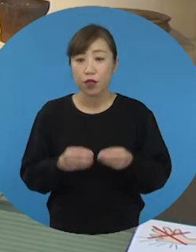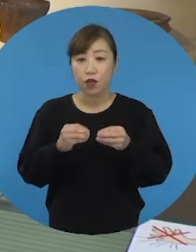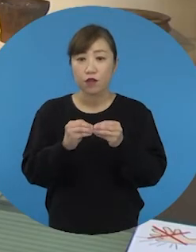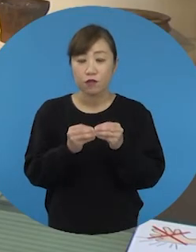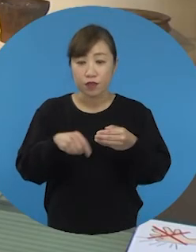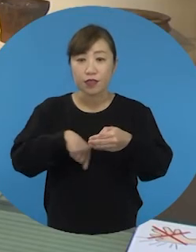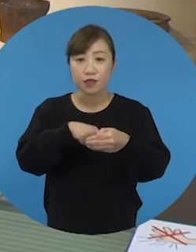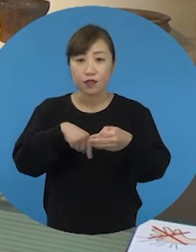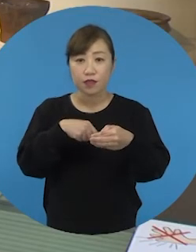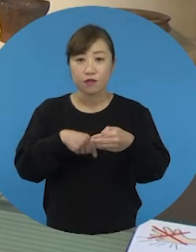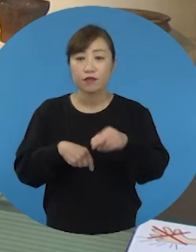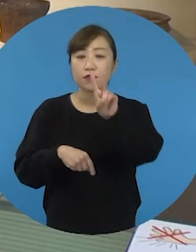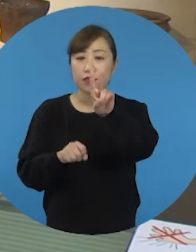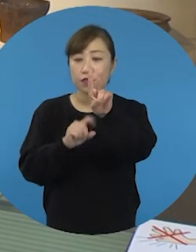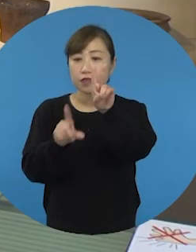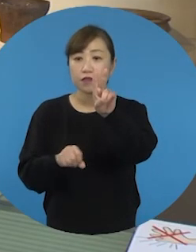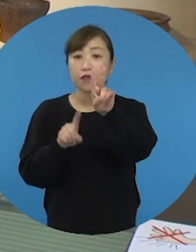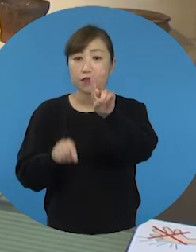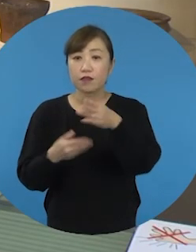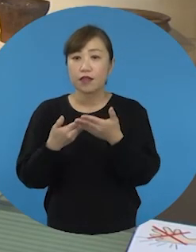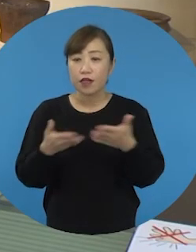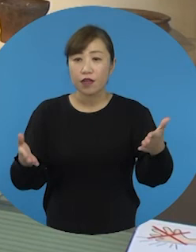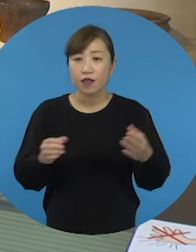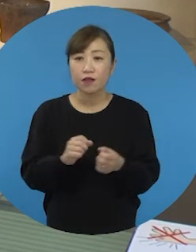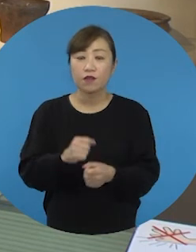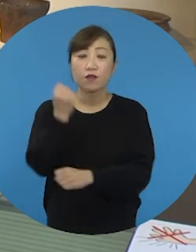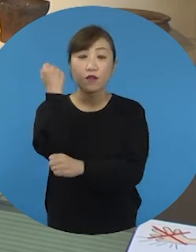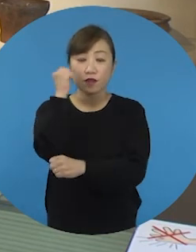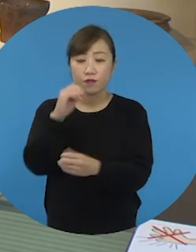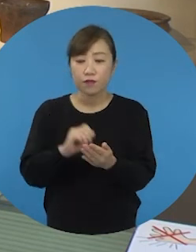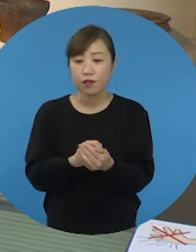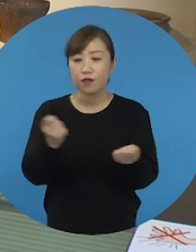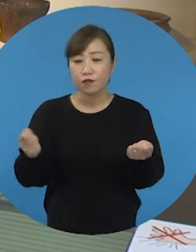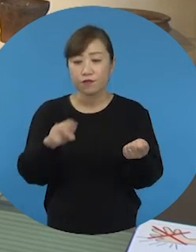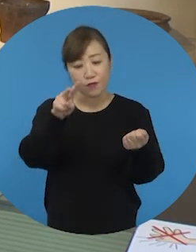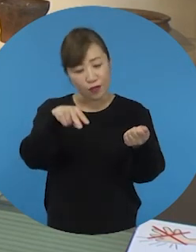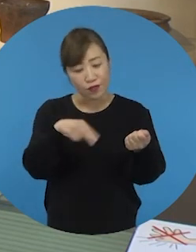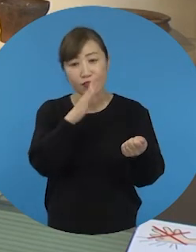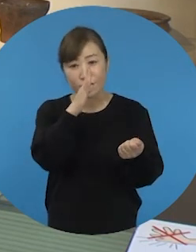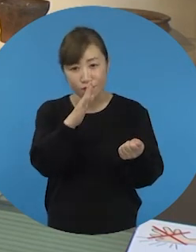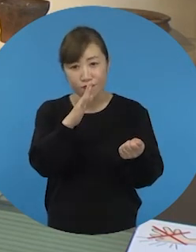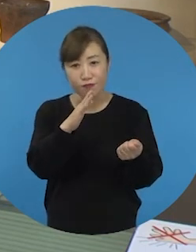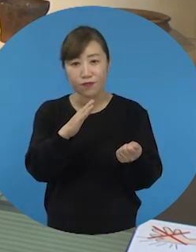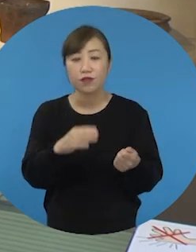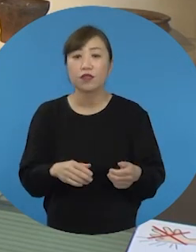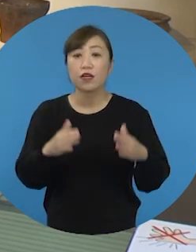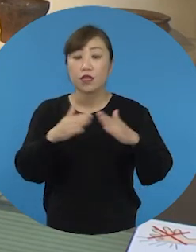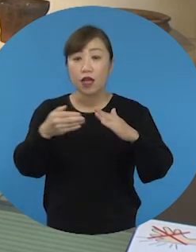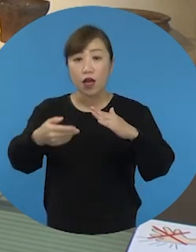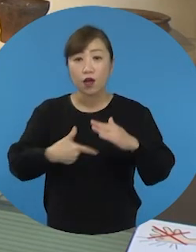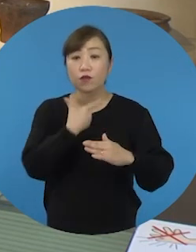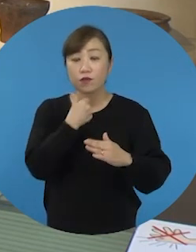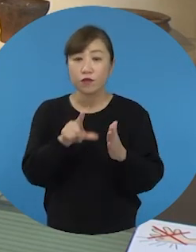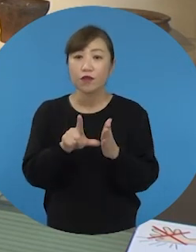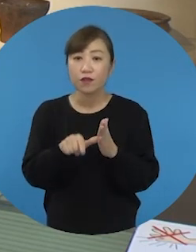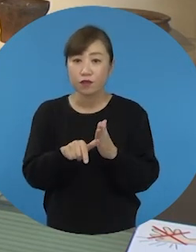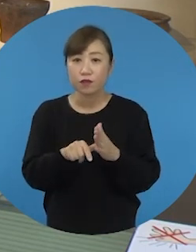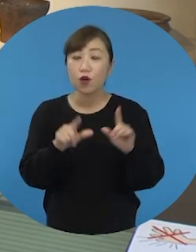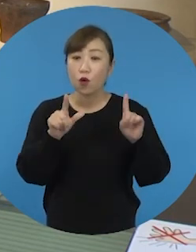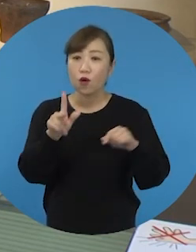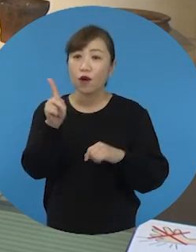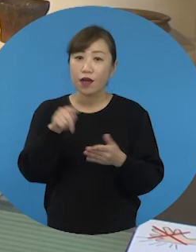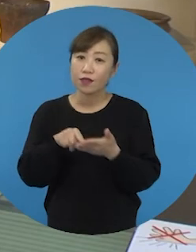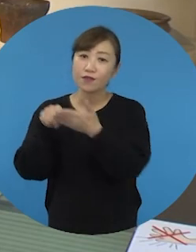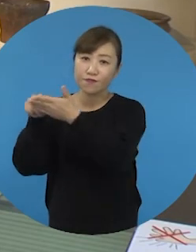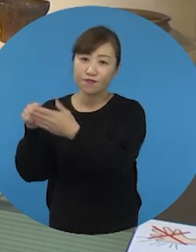詳しくは広報府中2月1日号をご覧ください。広報府中の配布をご希望の方は広報課広